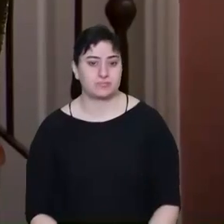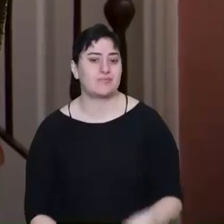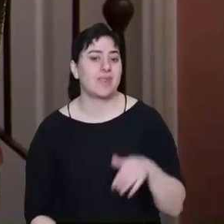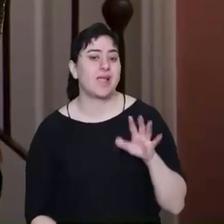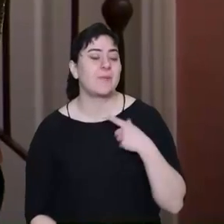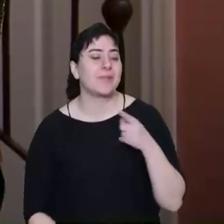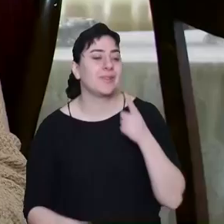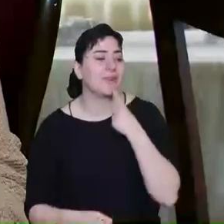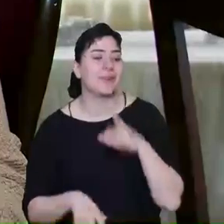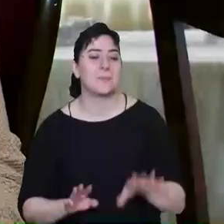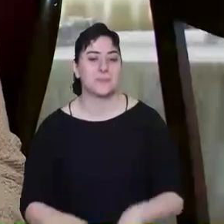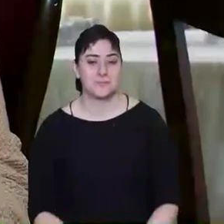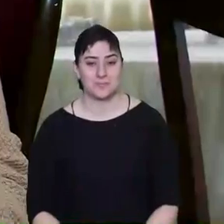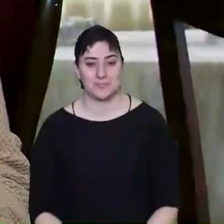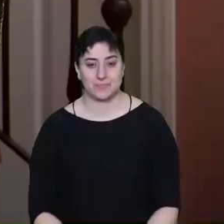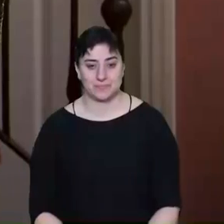Hayır canım, onu demek istemedim.